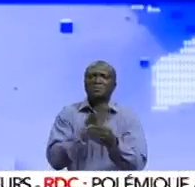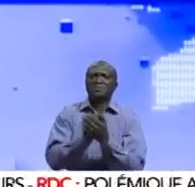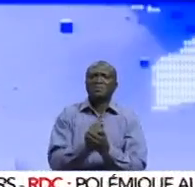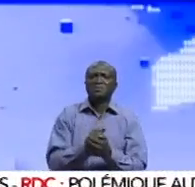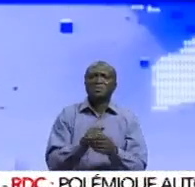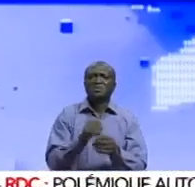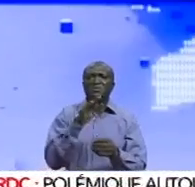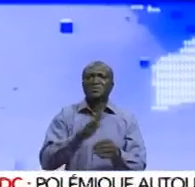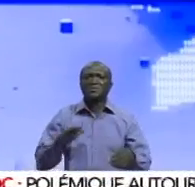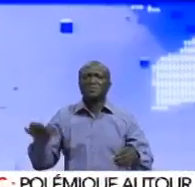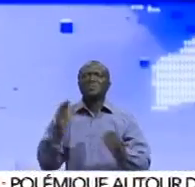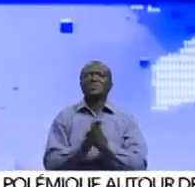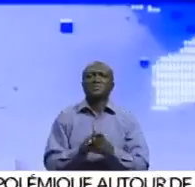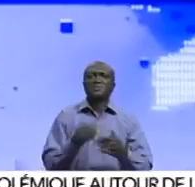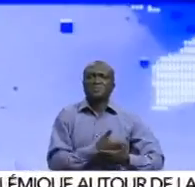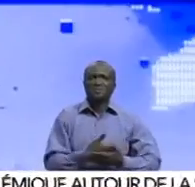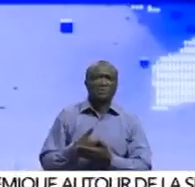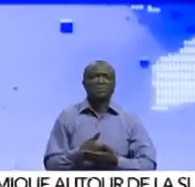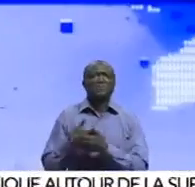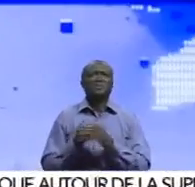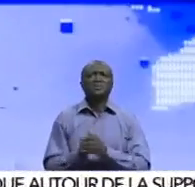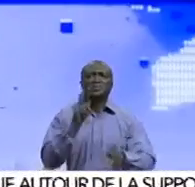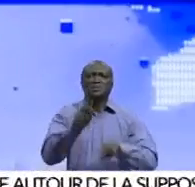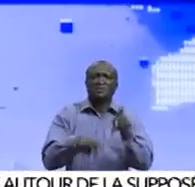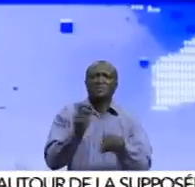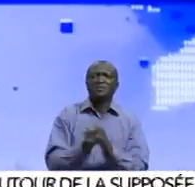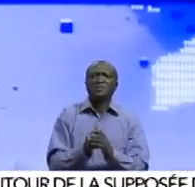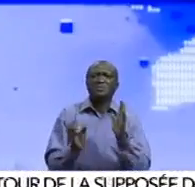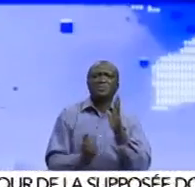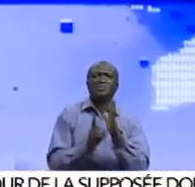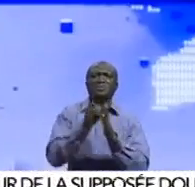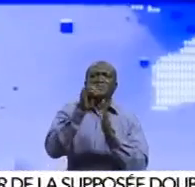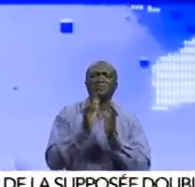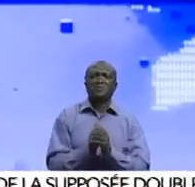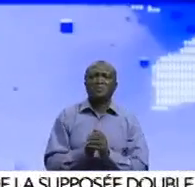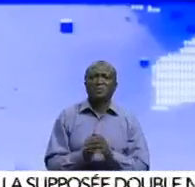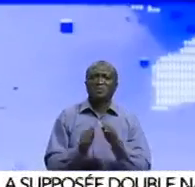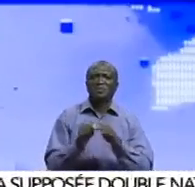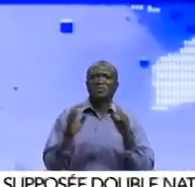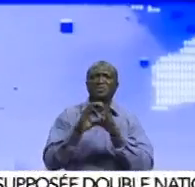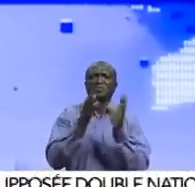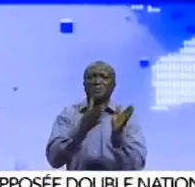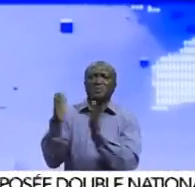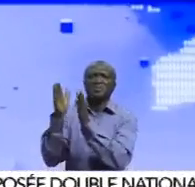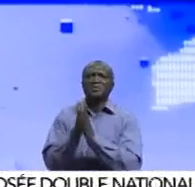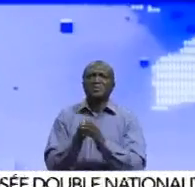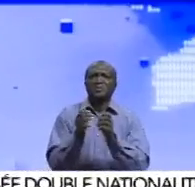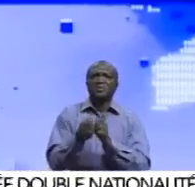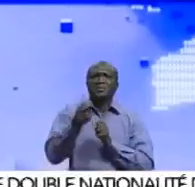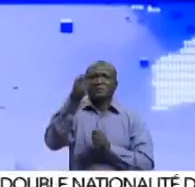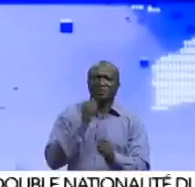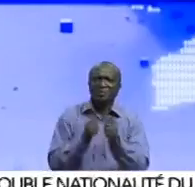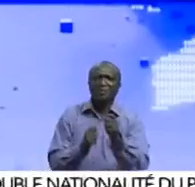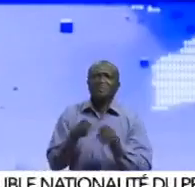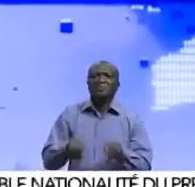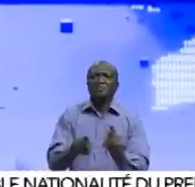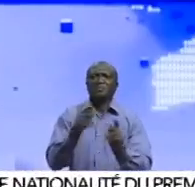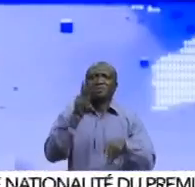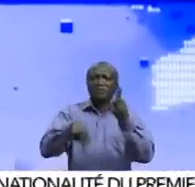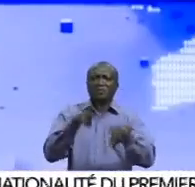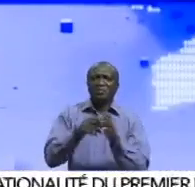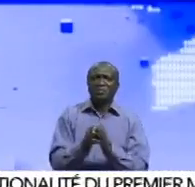conférence internationale des réseau de parlementaires en population et développement ce cadre d'échange permettra de faire participer les populations à